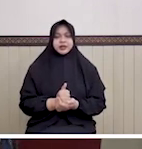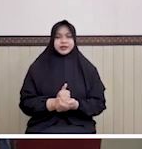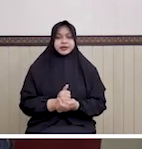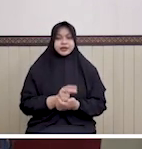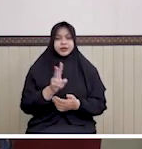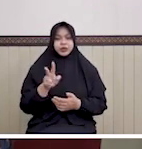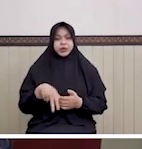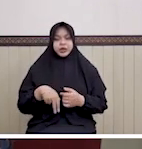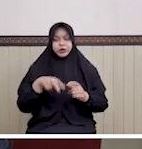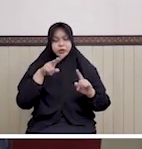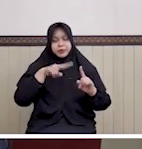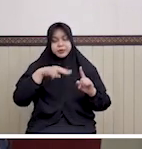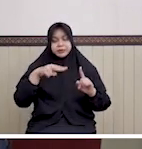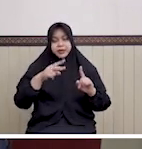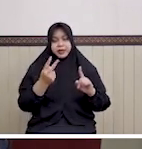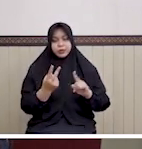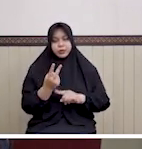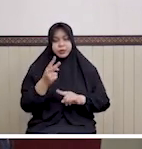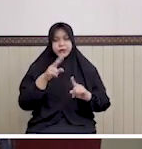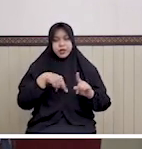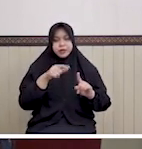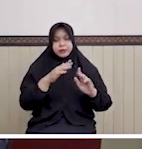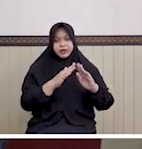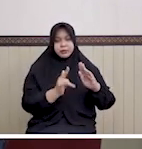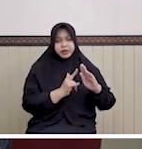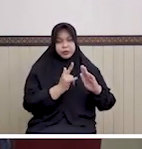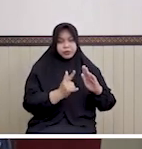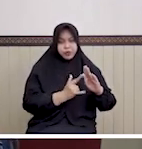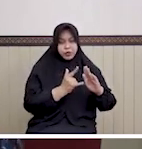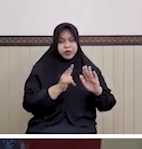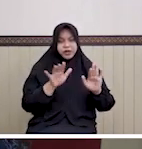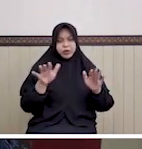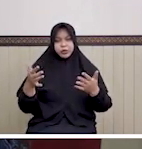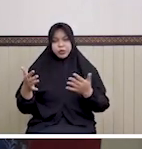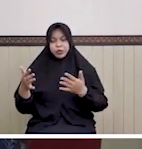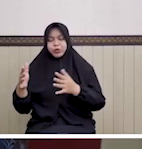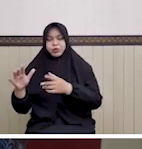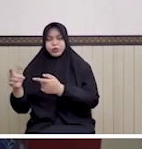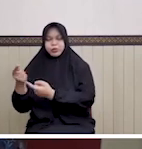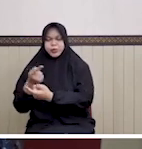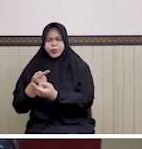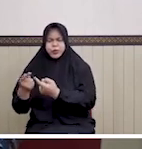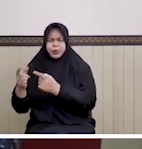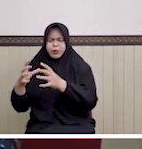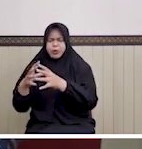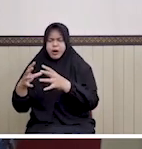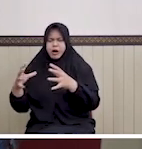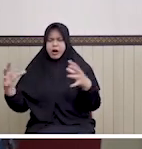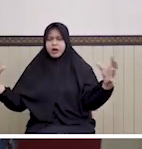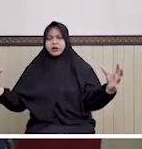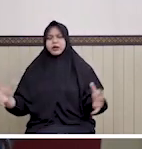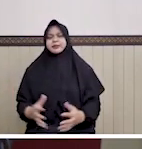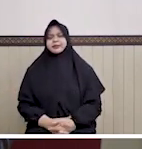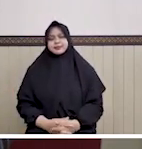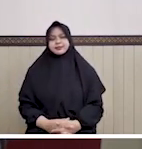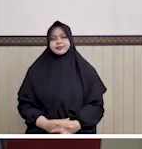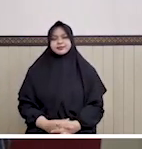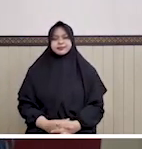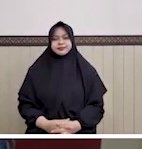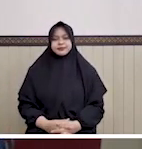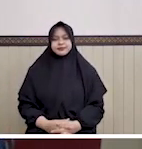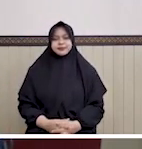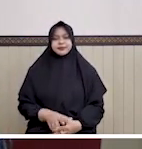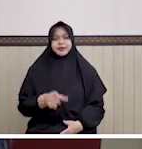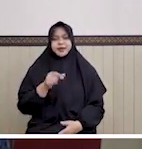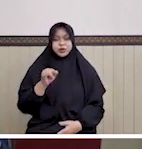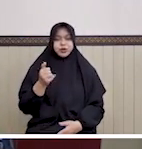dua sisi ya enggak hanya ketika mereka tidak pernah keluar rumah tapi mereka yang bergaul dengan atau berinteraksi dengan masyarakat umum